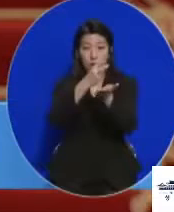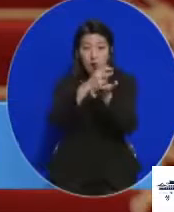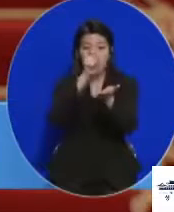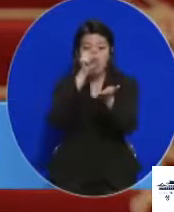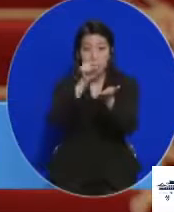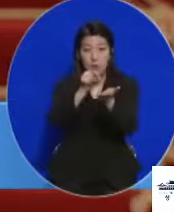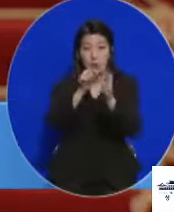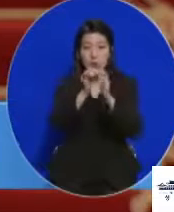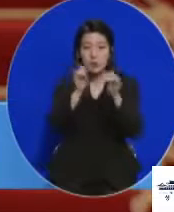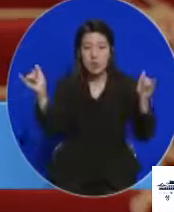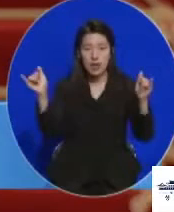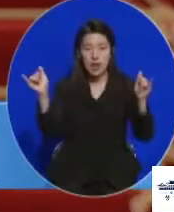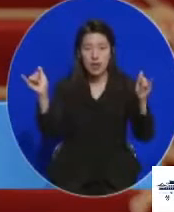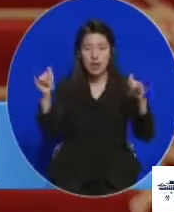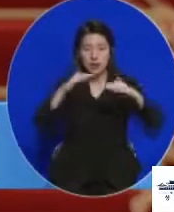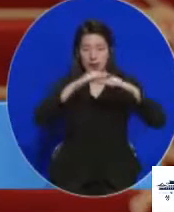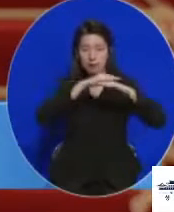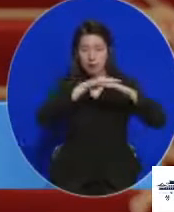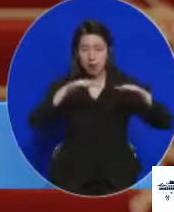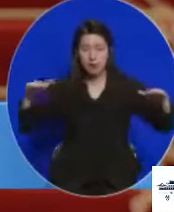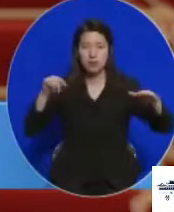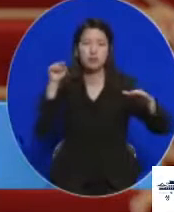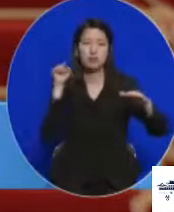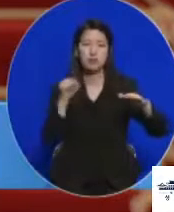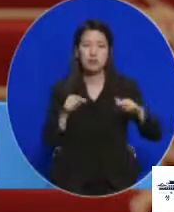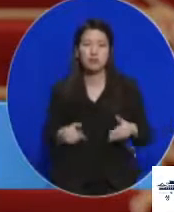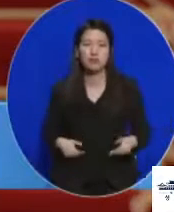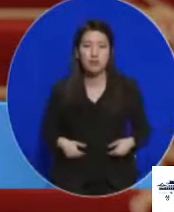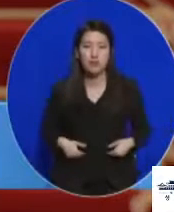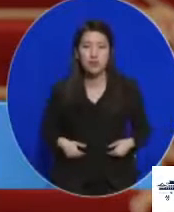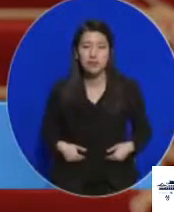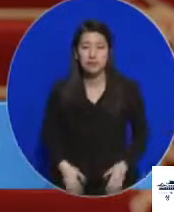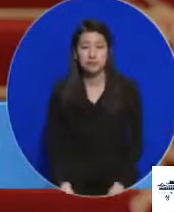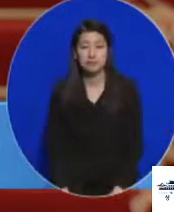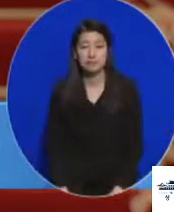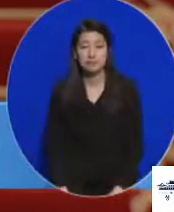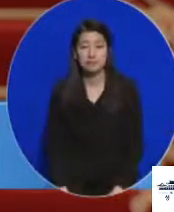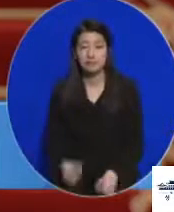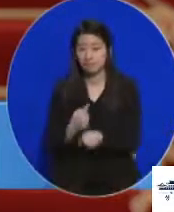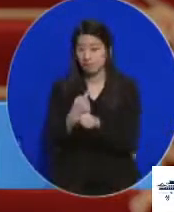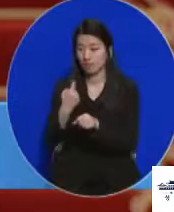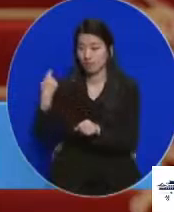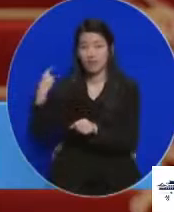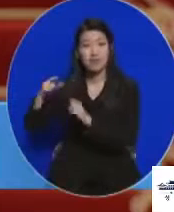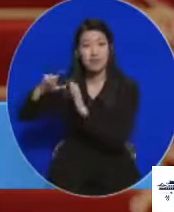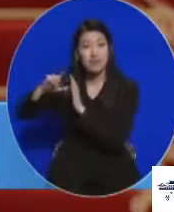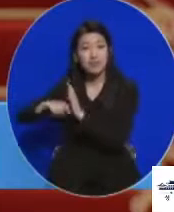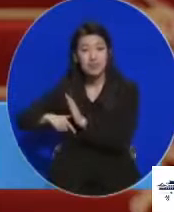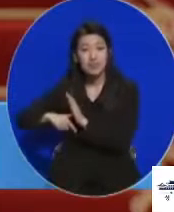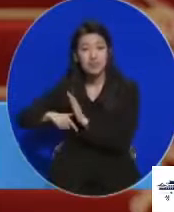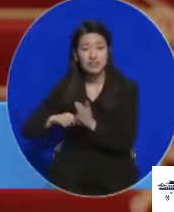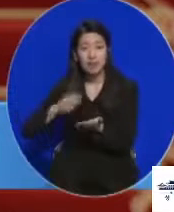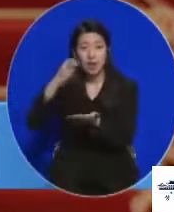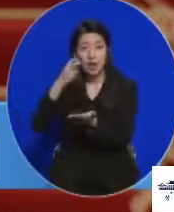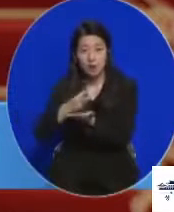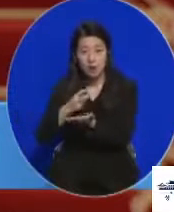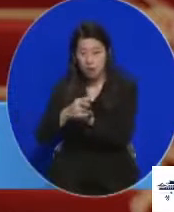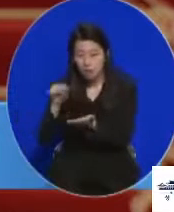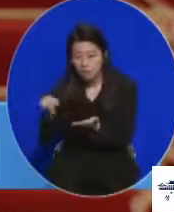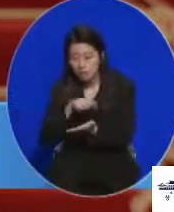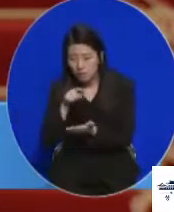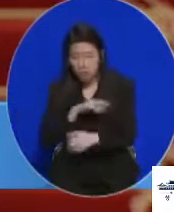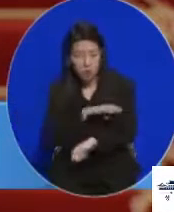공정하게 적용되도록 하는 것입니다 우리는 지난해 오랜 숙제였다 어떤 법 제도적인